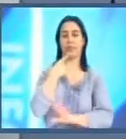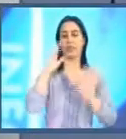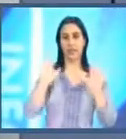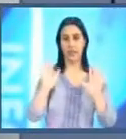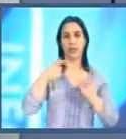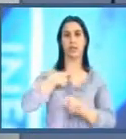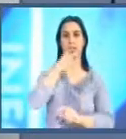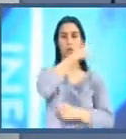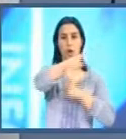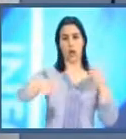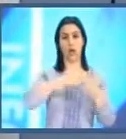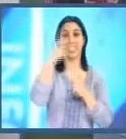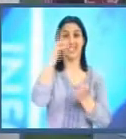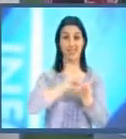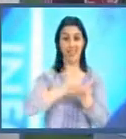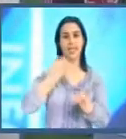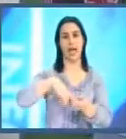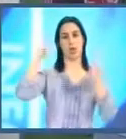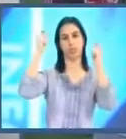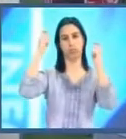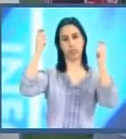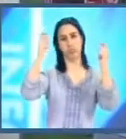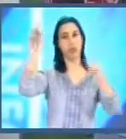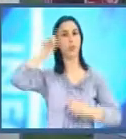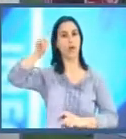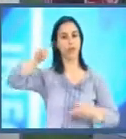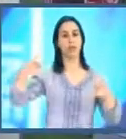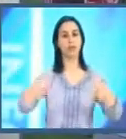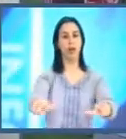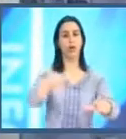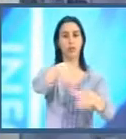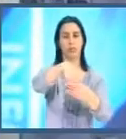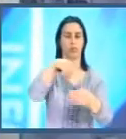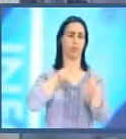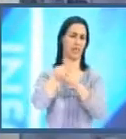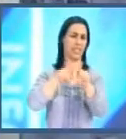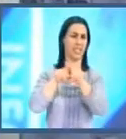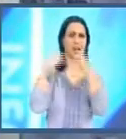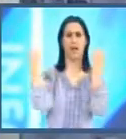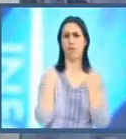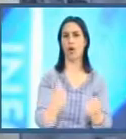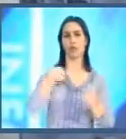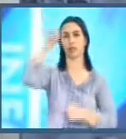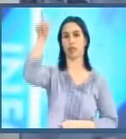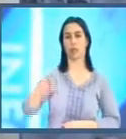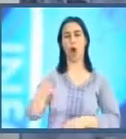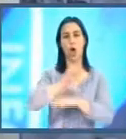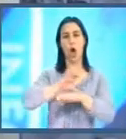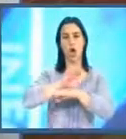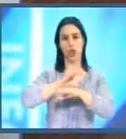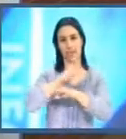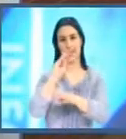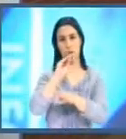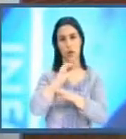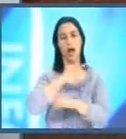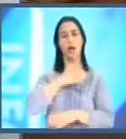en un any que els professors es manifesten, una protesta que ha centrat les seves crítiques en el conseller d'Educació, Ernest Maragall. No